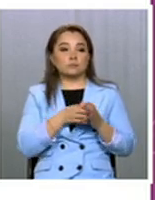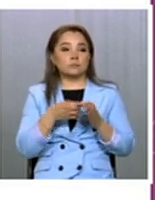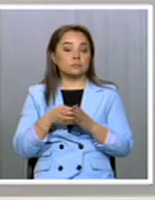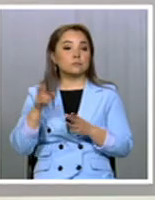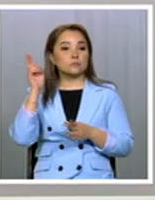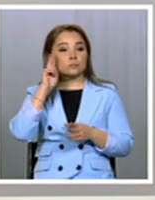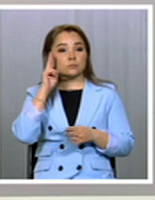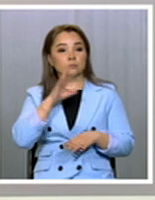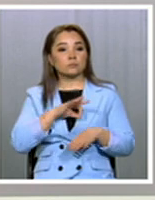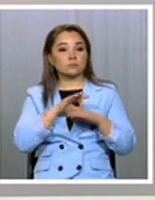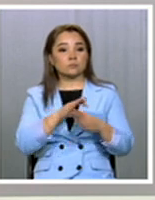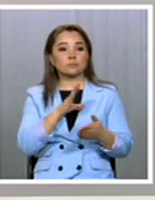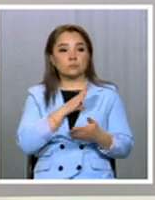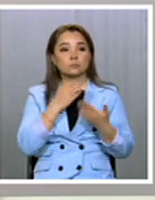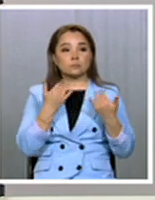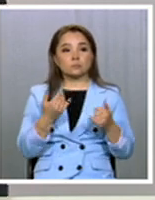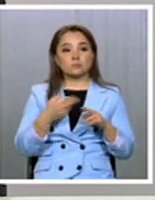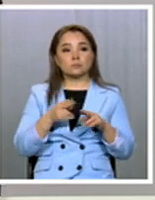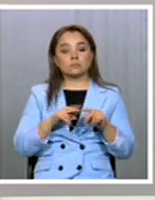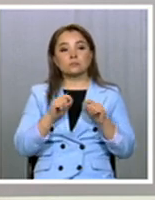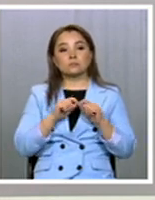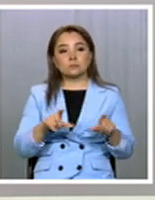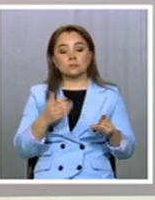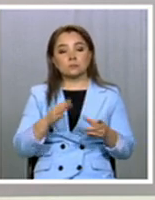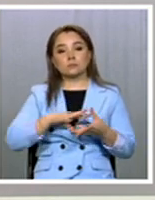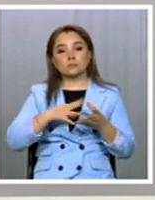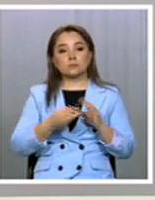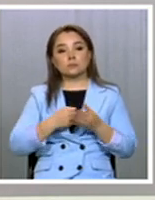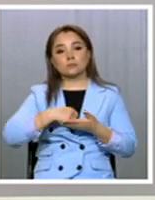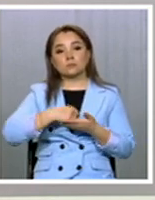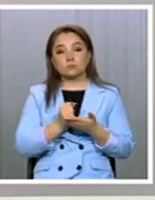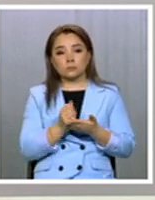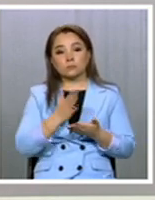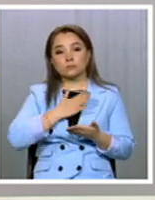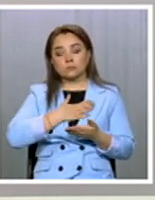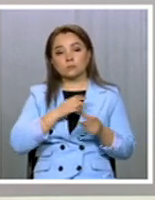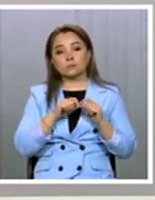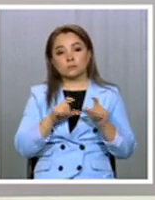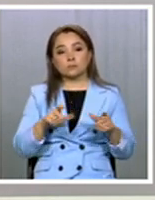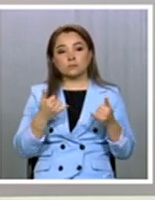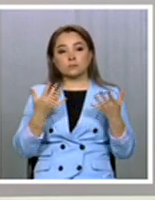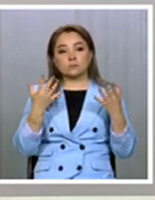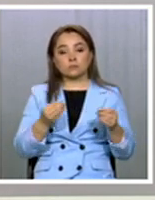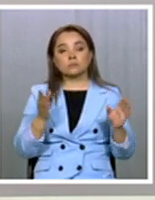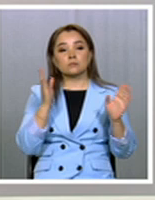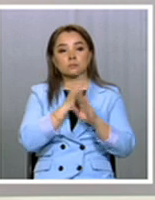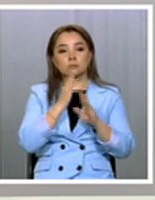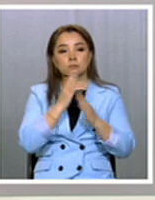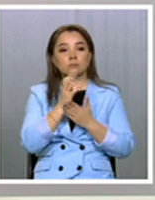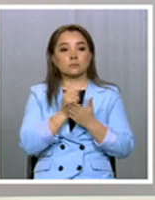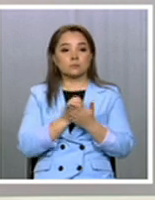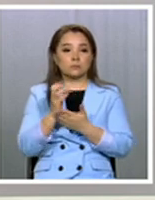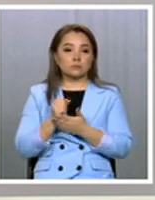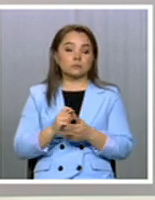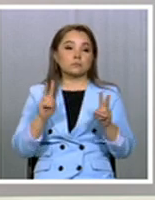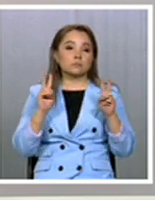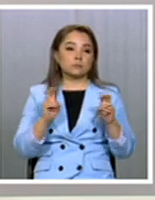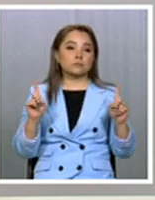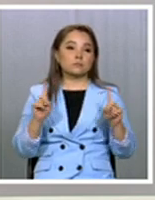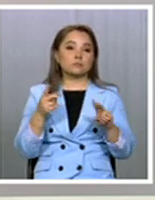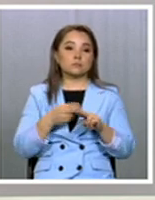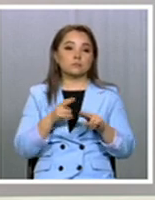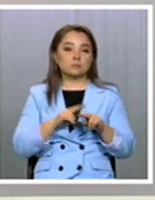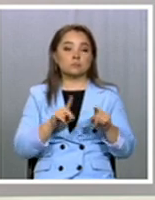үйрендік. Енді сабағымызды қорытындылай келе, бүгінгі сабақта табиғат ресурстары дегеніміз не, олардың